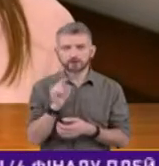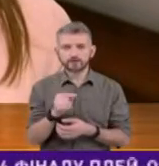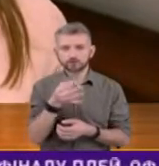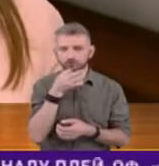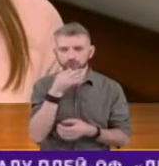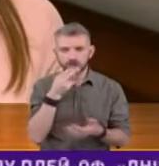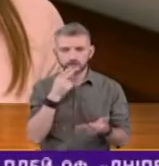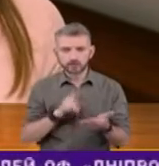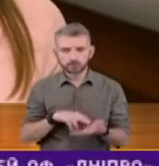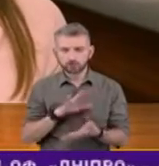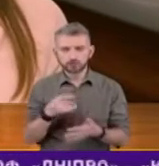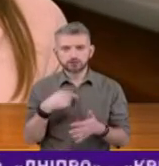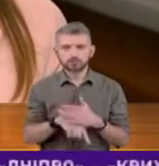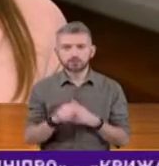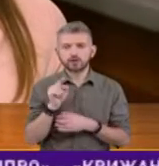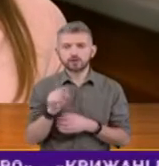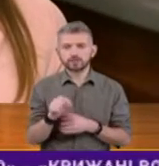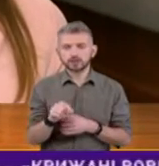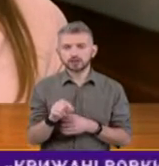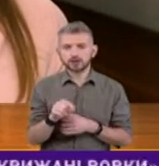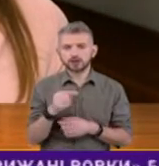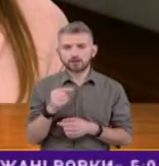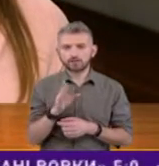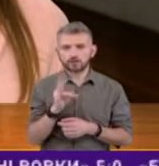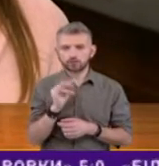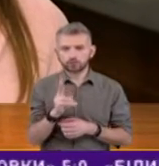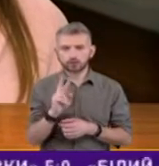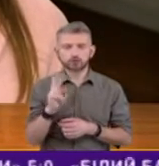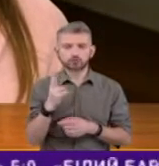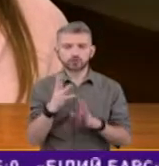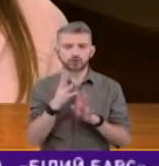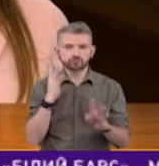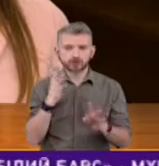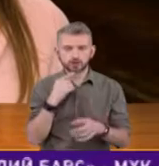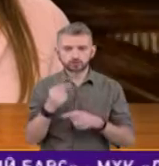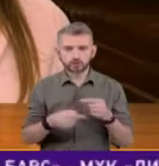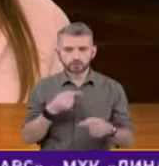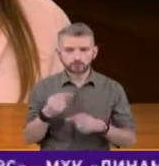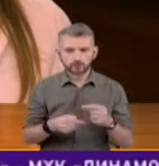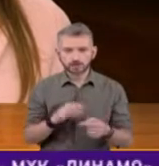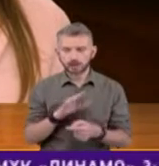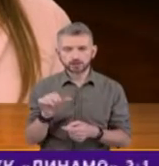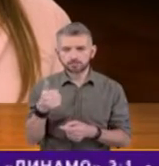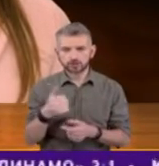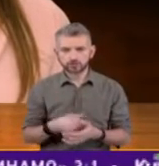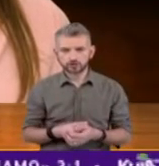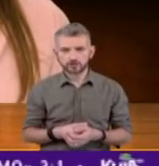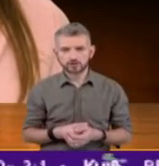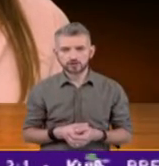не прописаний. Бо він внук, він друга черга успадкування, а не перша.